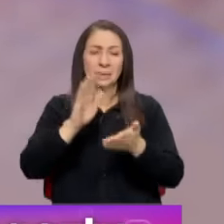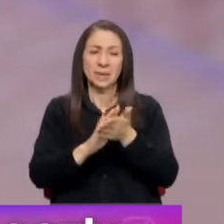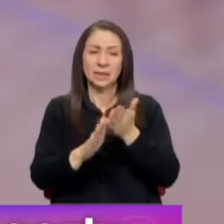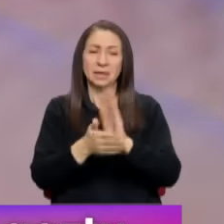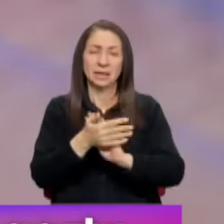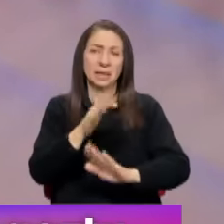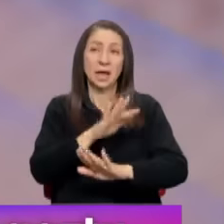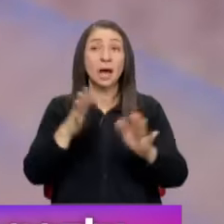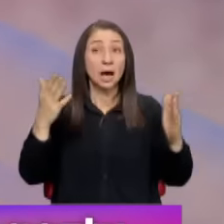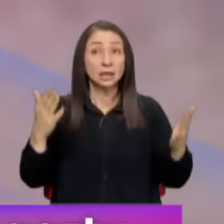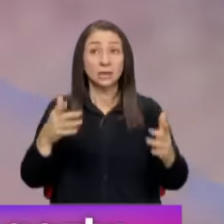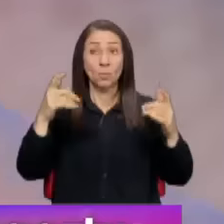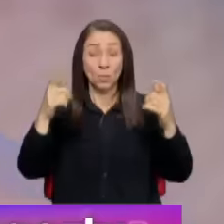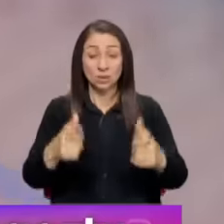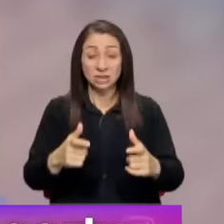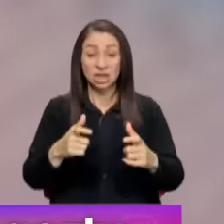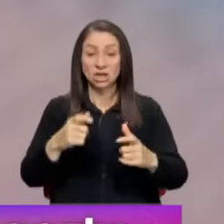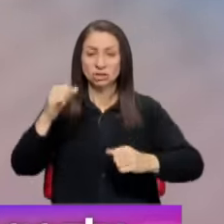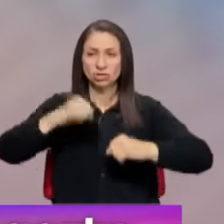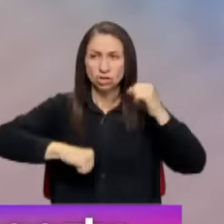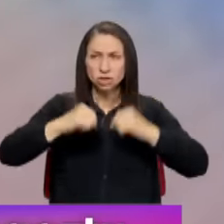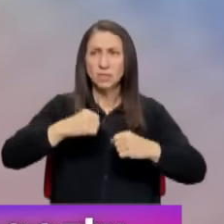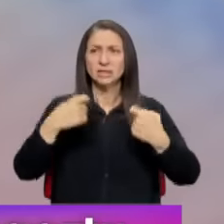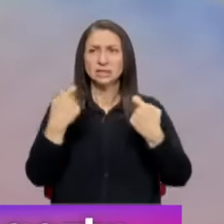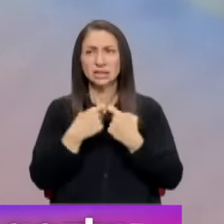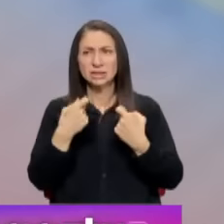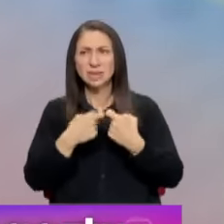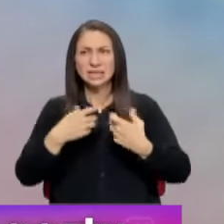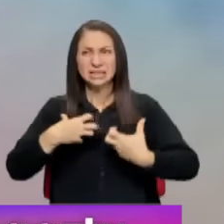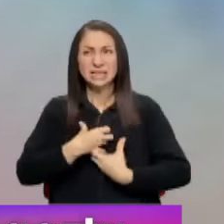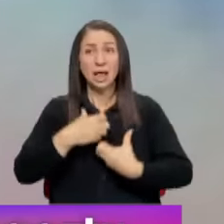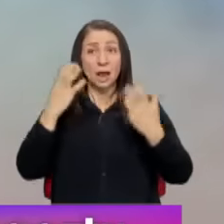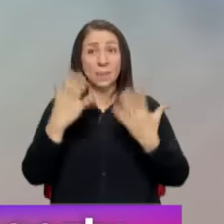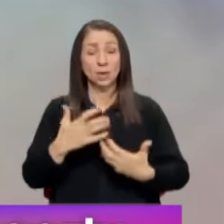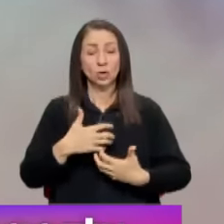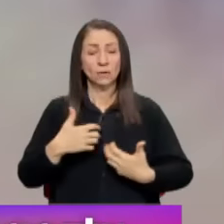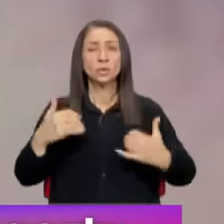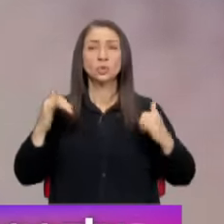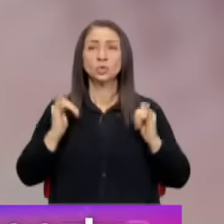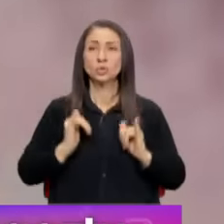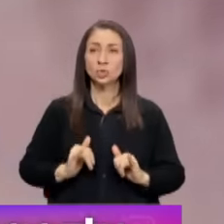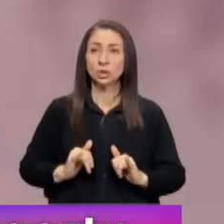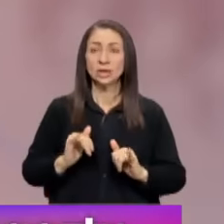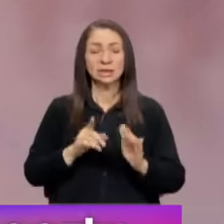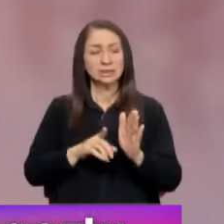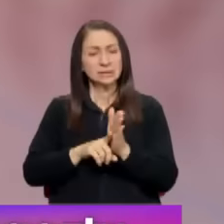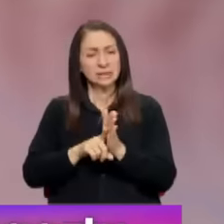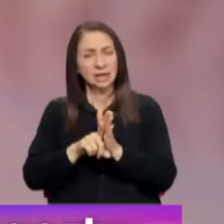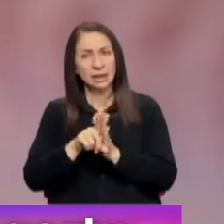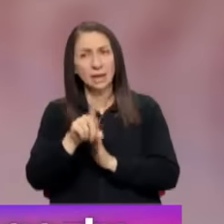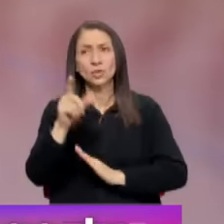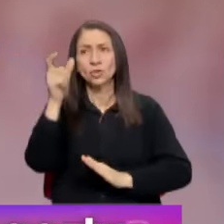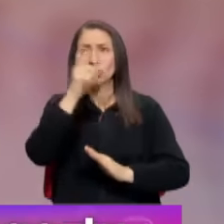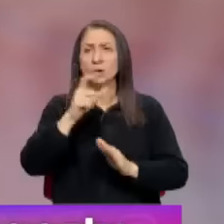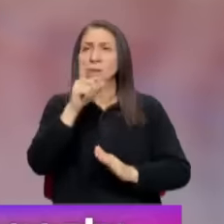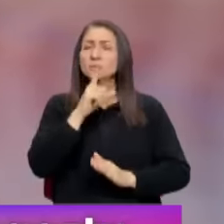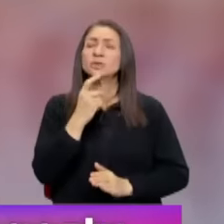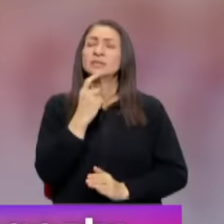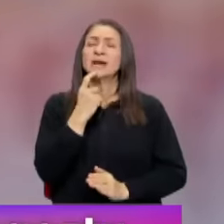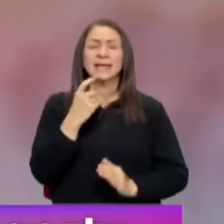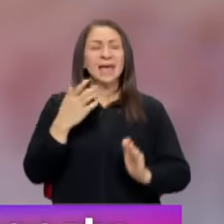kapandı. Artık bölgesindeki çatışma, savaş ve krizlere rağmen güven, huzur, istikrarla Türkiye